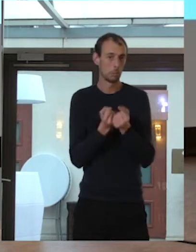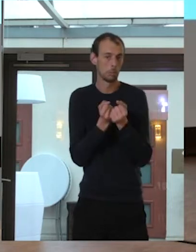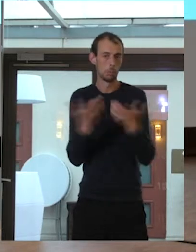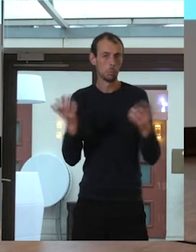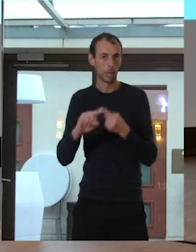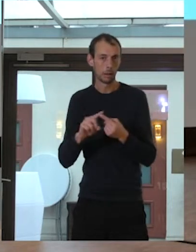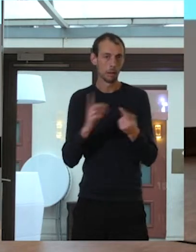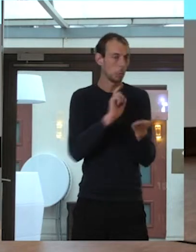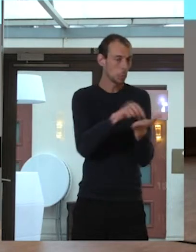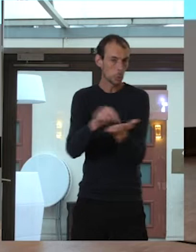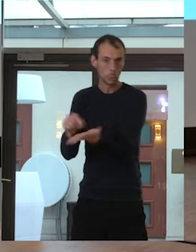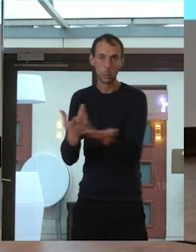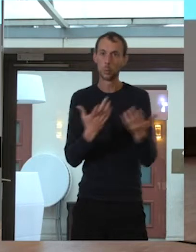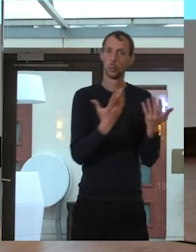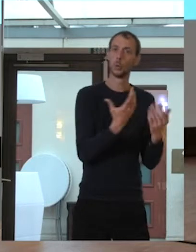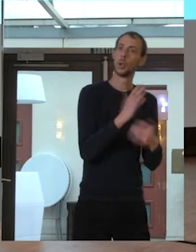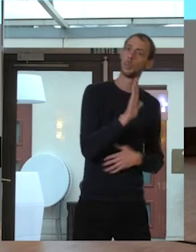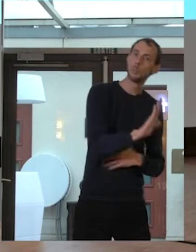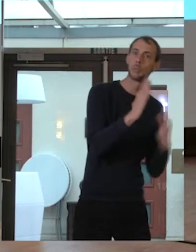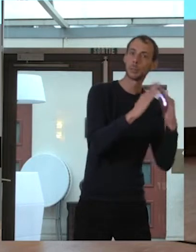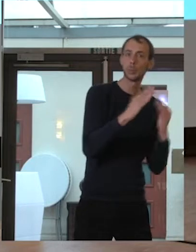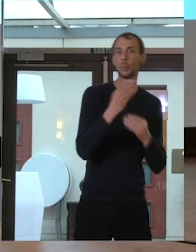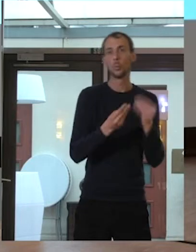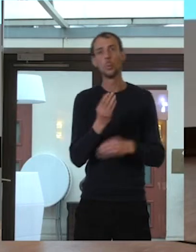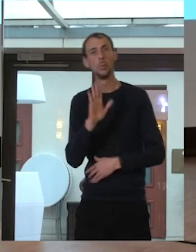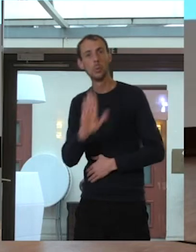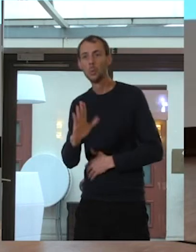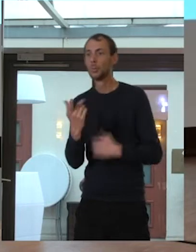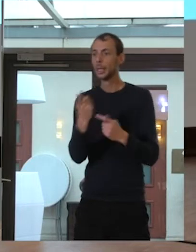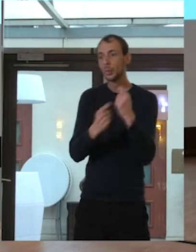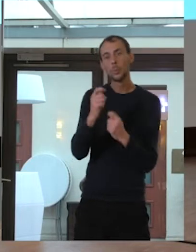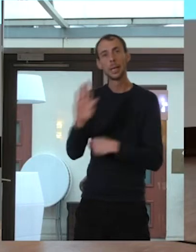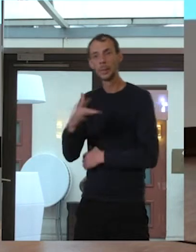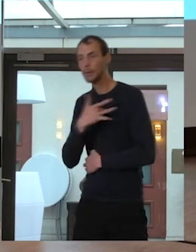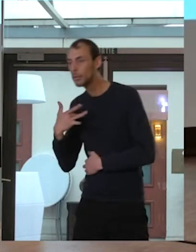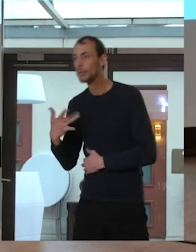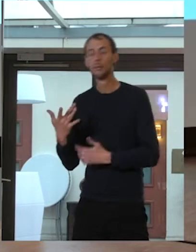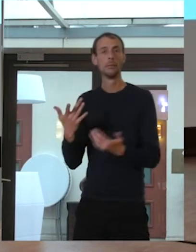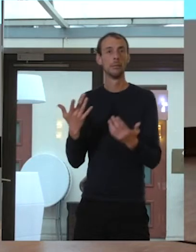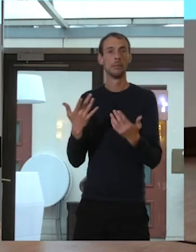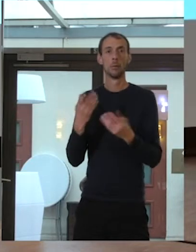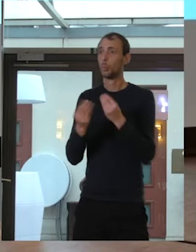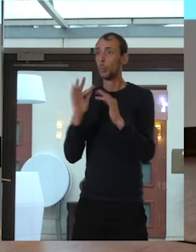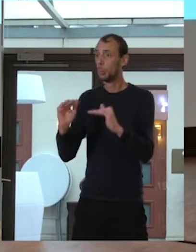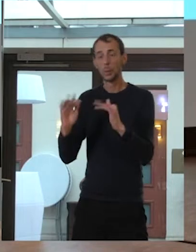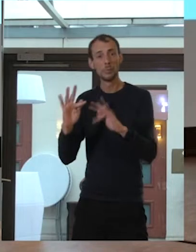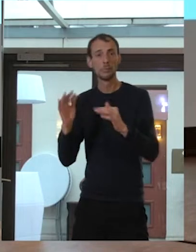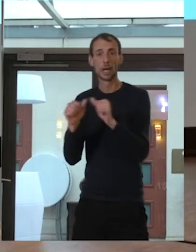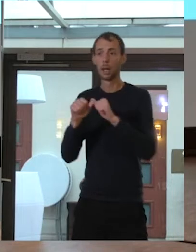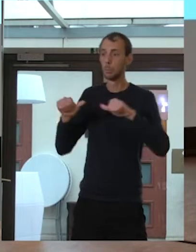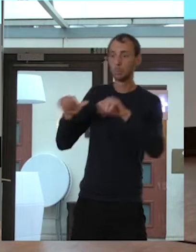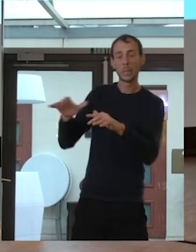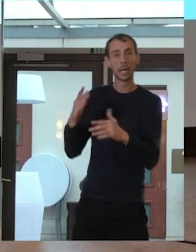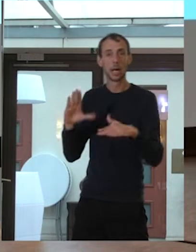domestique à la sphère professionnelle et économique, du domaine de la santé à la représentation dans les médias ou dans